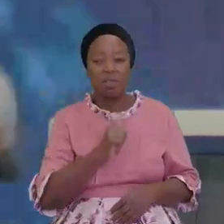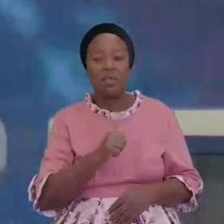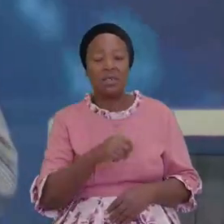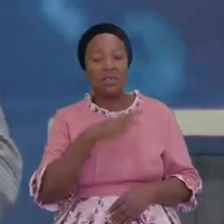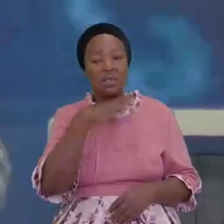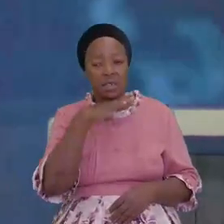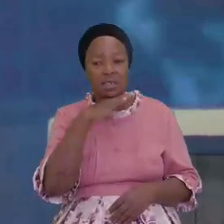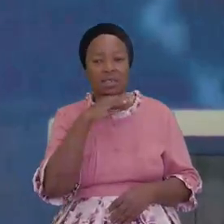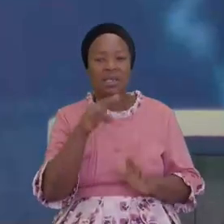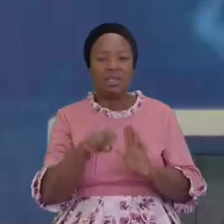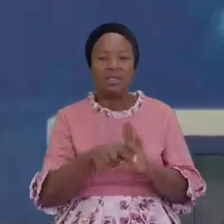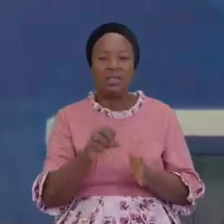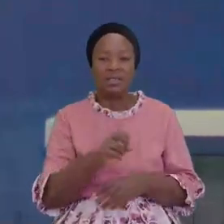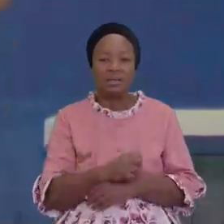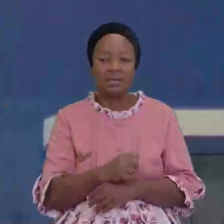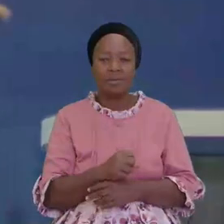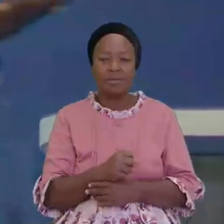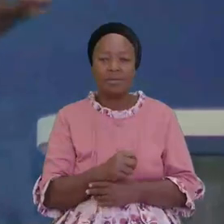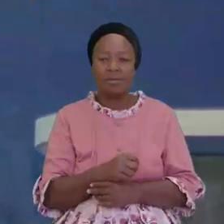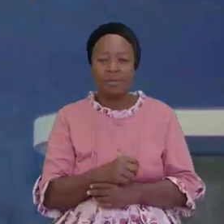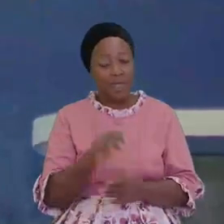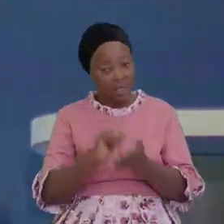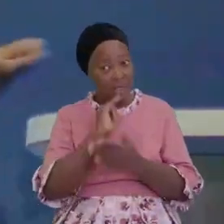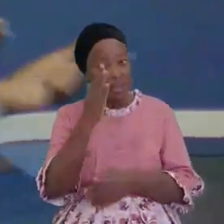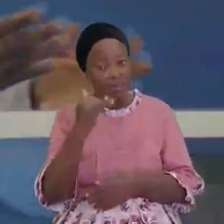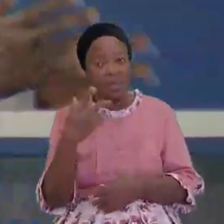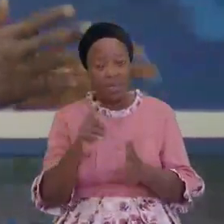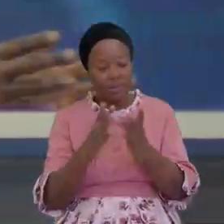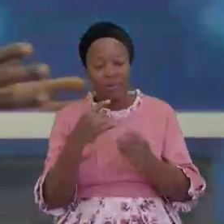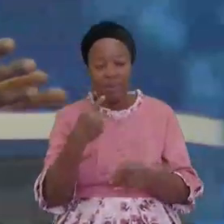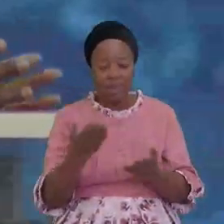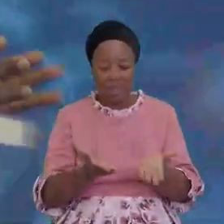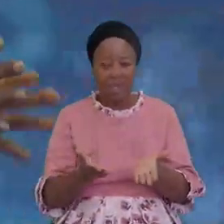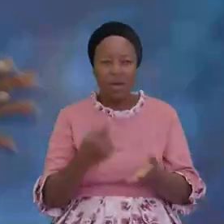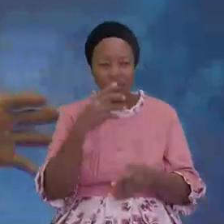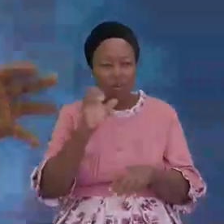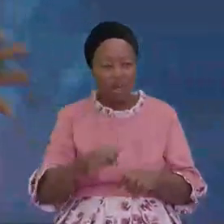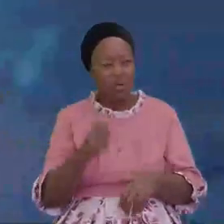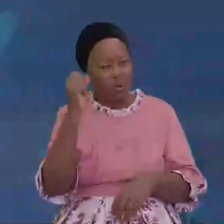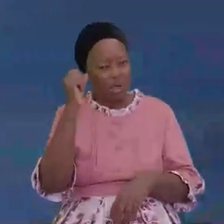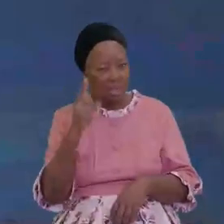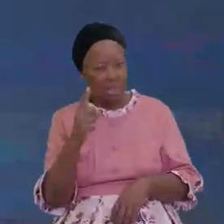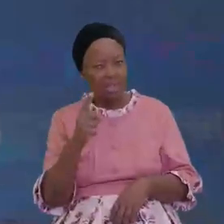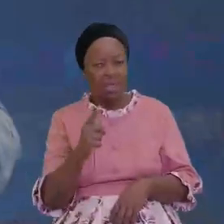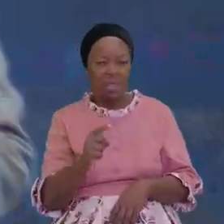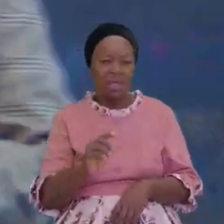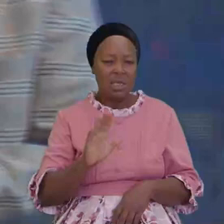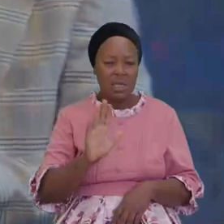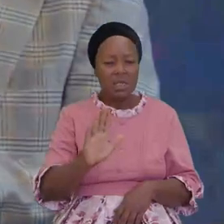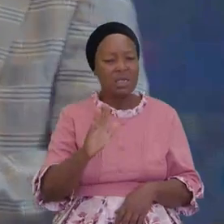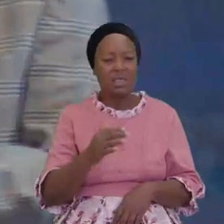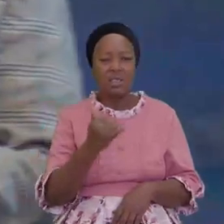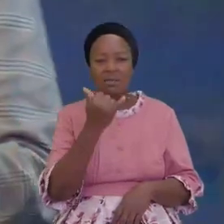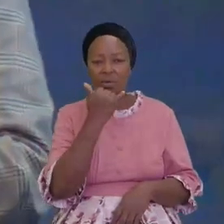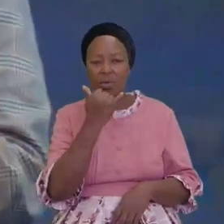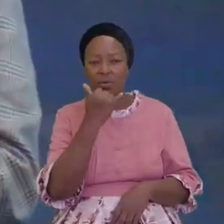Nous ne comprenions pas nos abominations secrètes. C'est pourquoi la Bible dit ici,